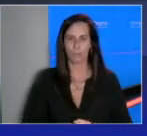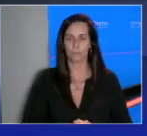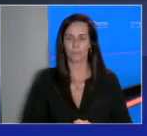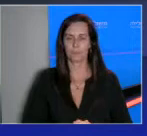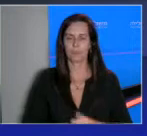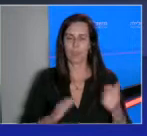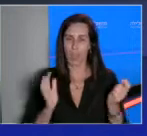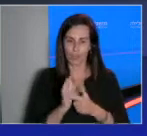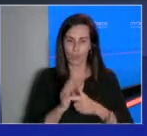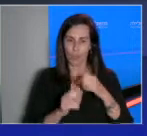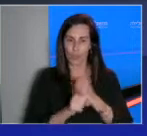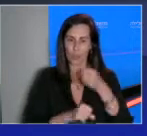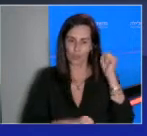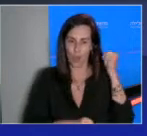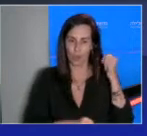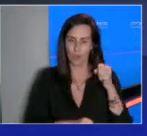הסוציאליות, הן